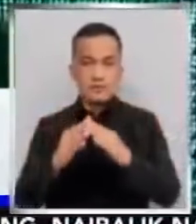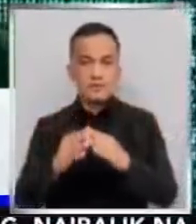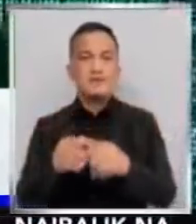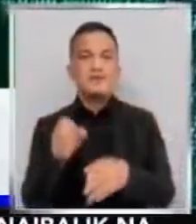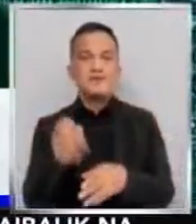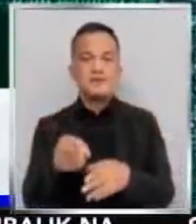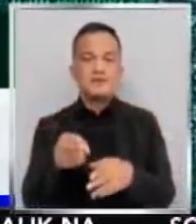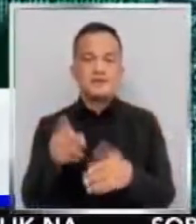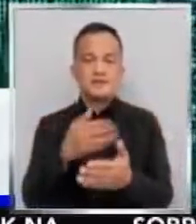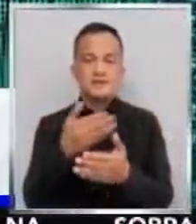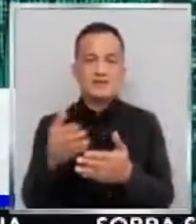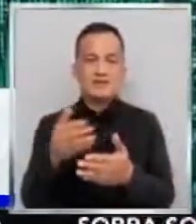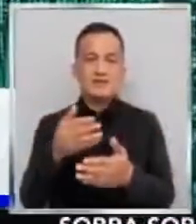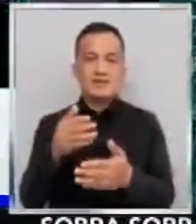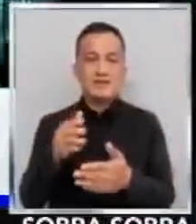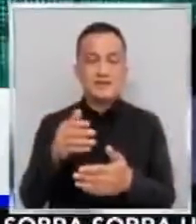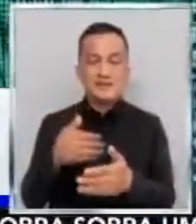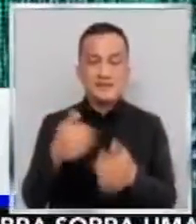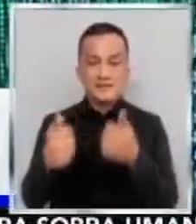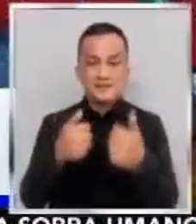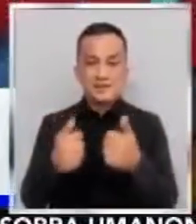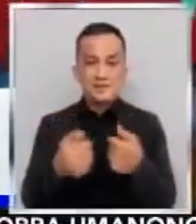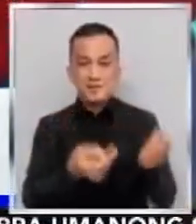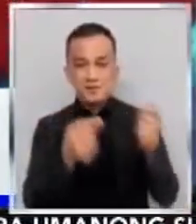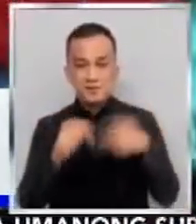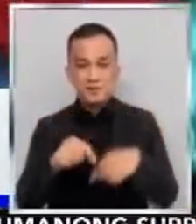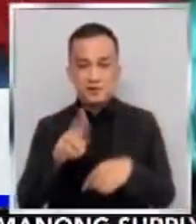Rebulla bago dumating ang Uniteam candidates.